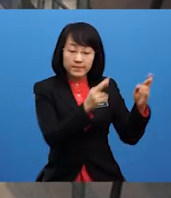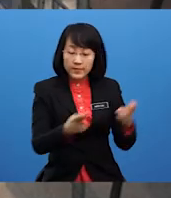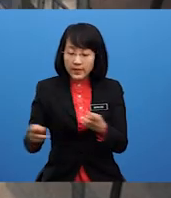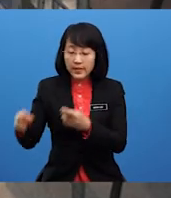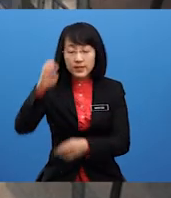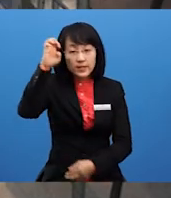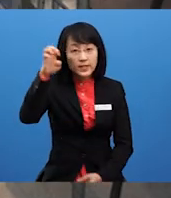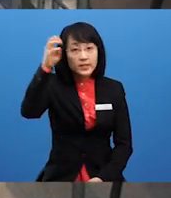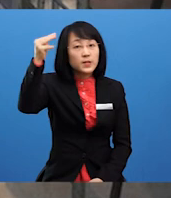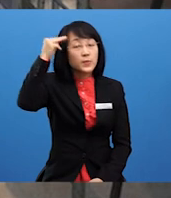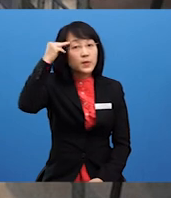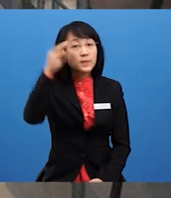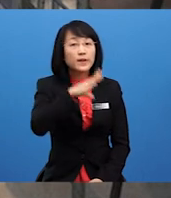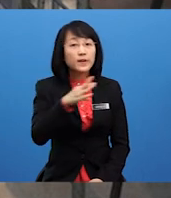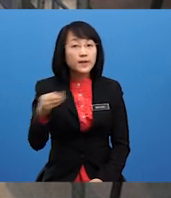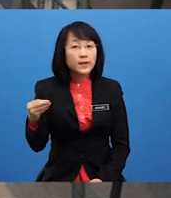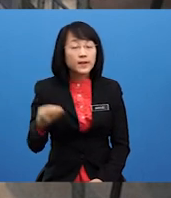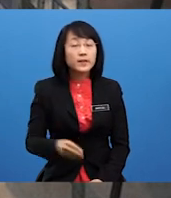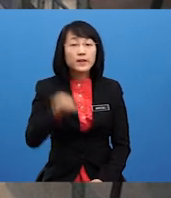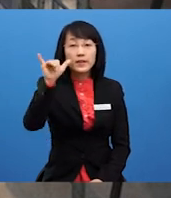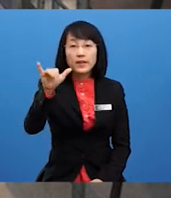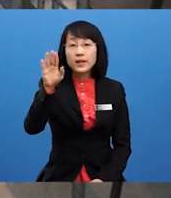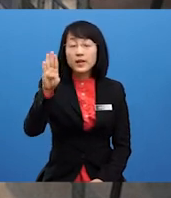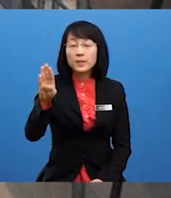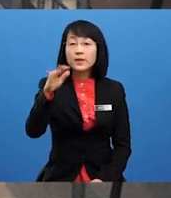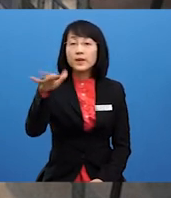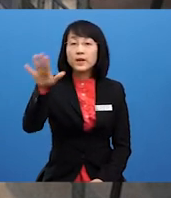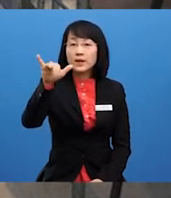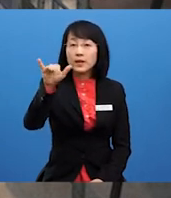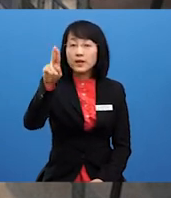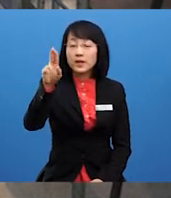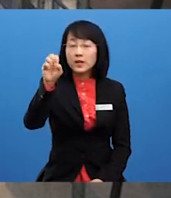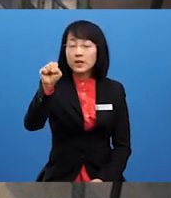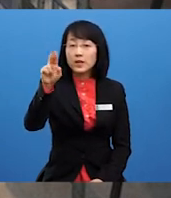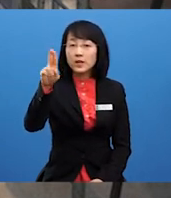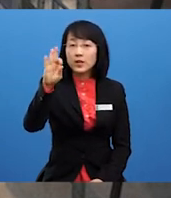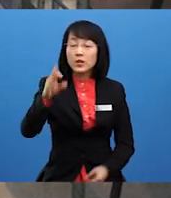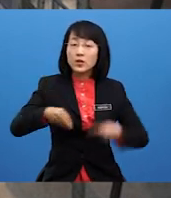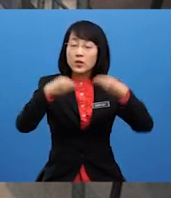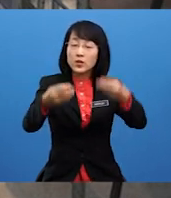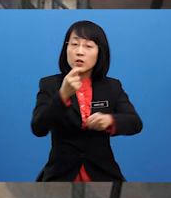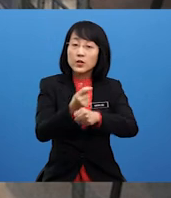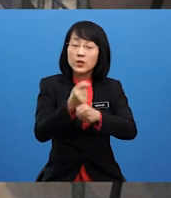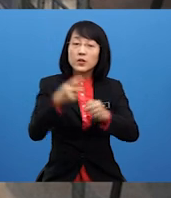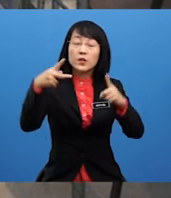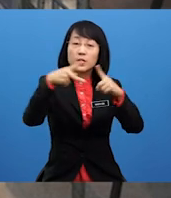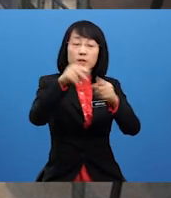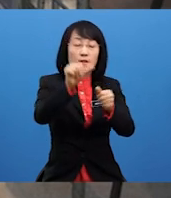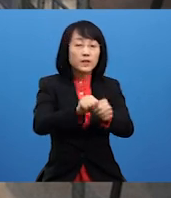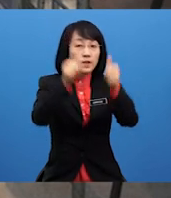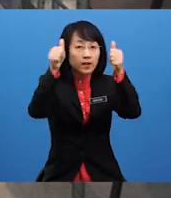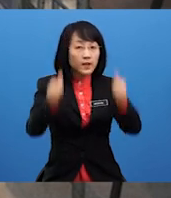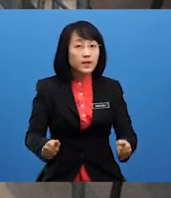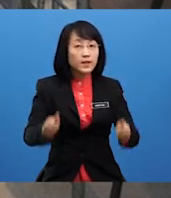Encik Muhammad dan Yang Berhormat Yusof yang memberi tugas kepada setiap ahli